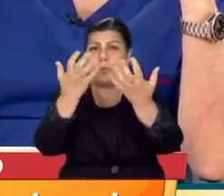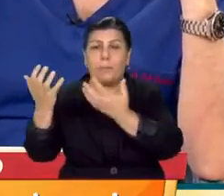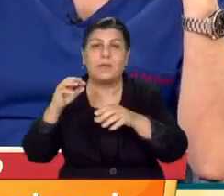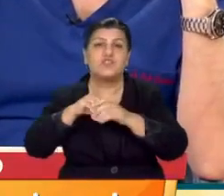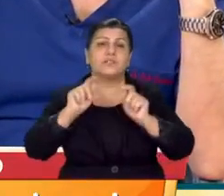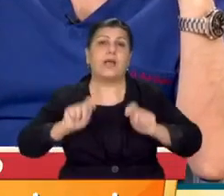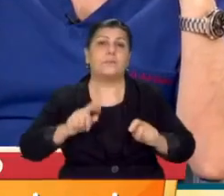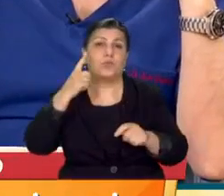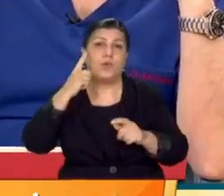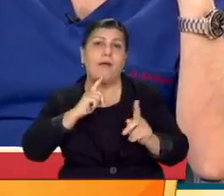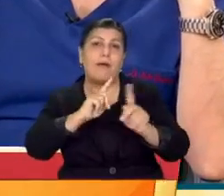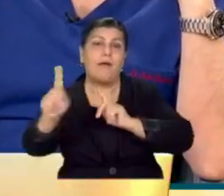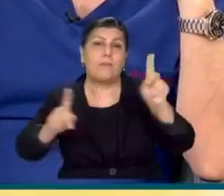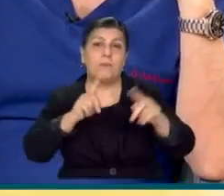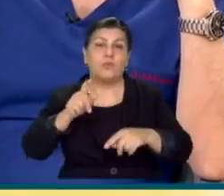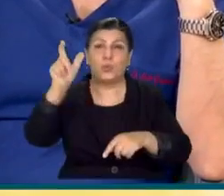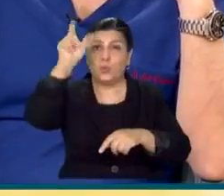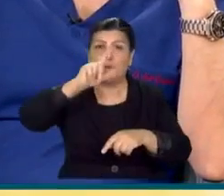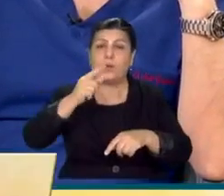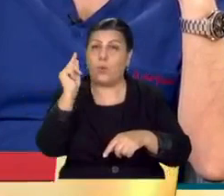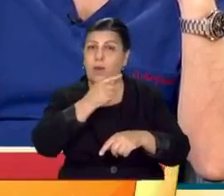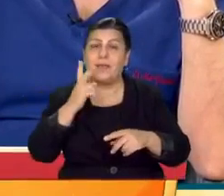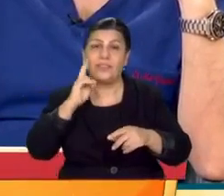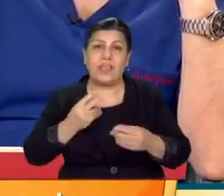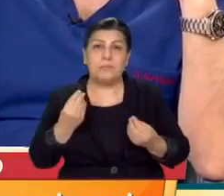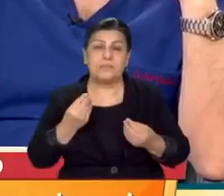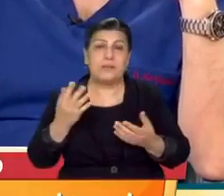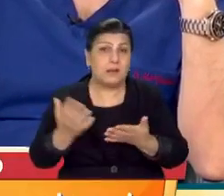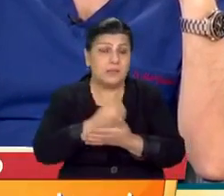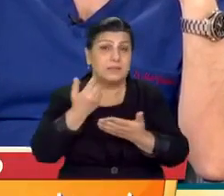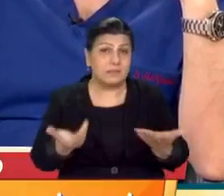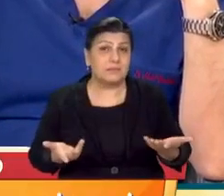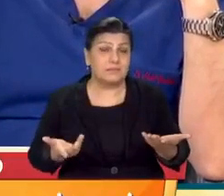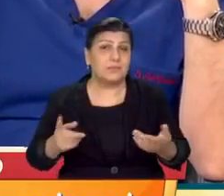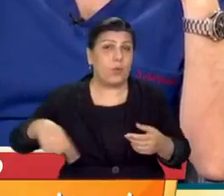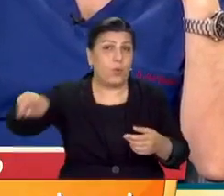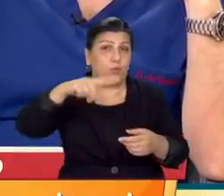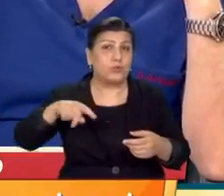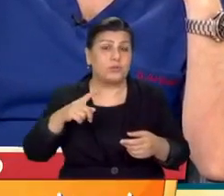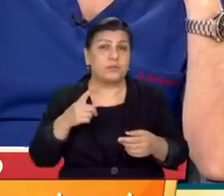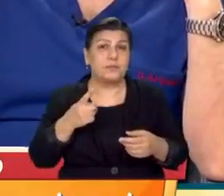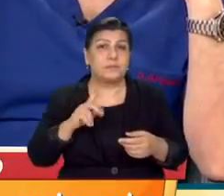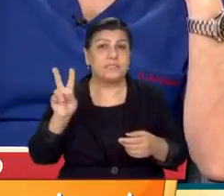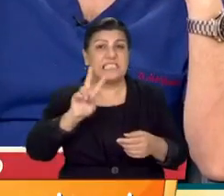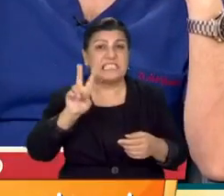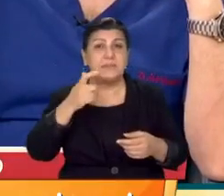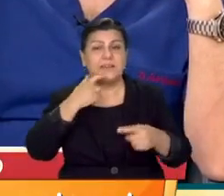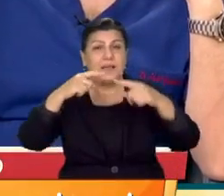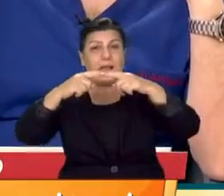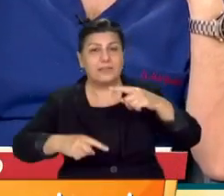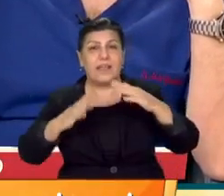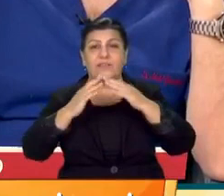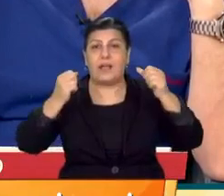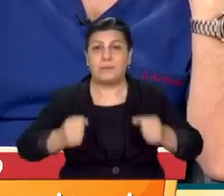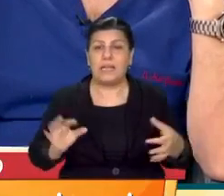fedakârlıklar yapıyorlar Yani bu ülke bu kadar kolay ve temiz atabildi ise onların Tabii bir de 20 yaş altında